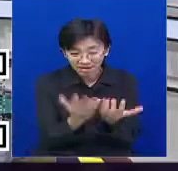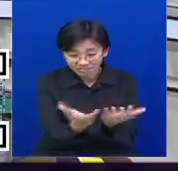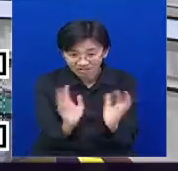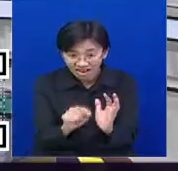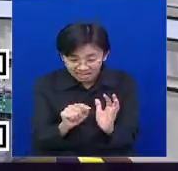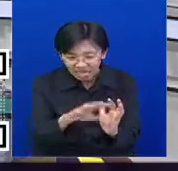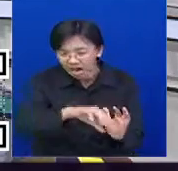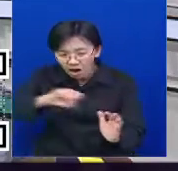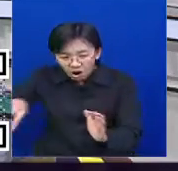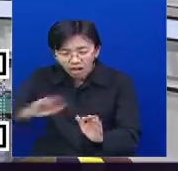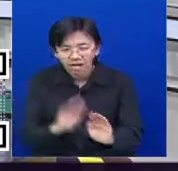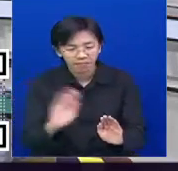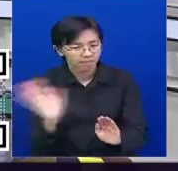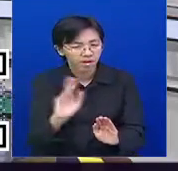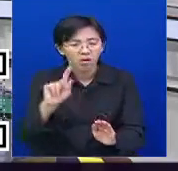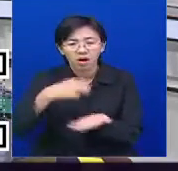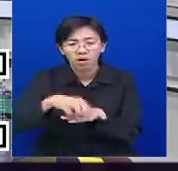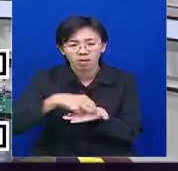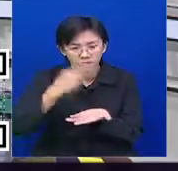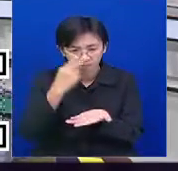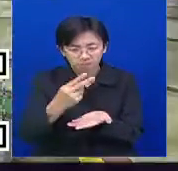การสะสมอีกติดตามได้จากรายงานค่ะ